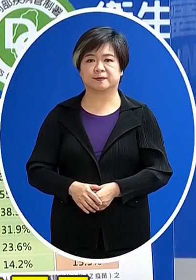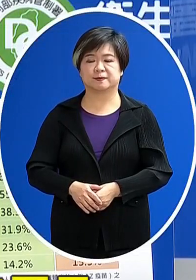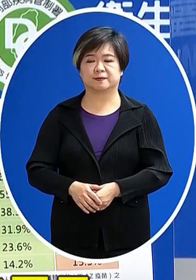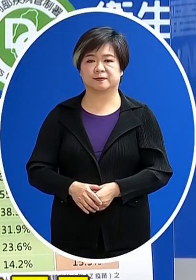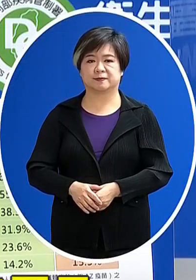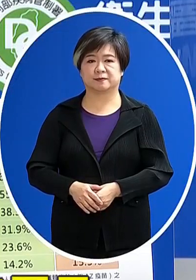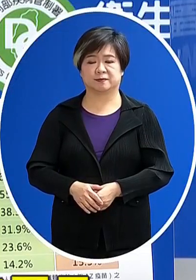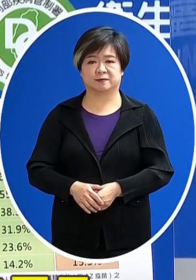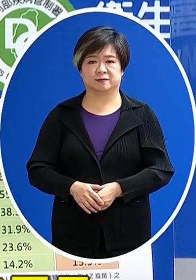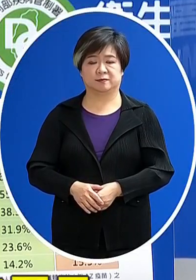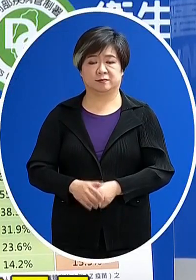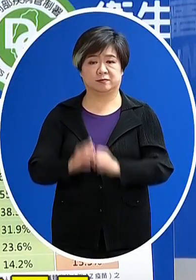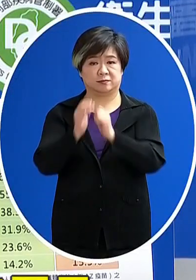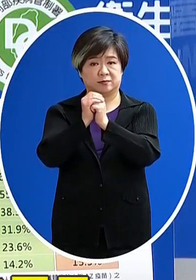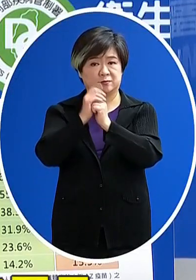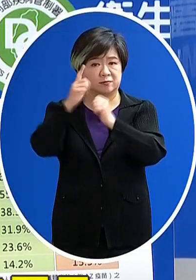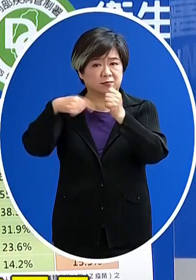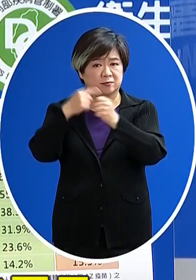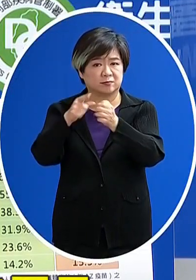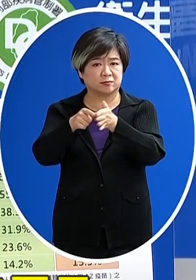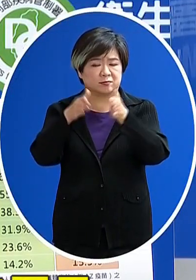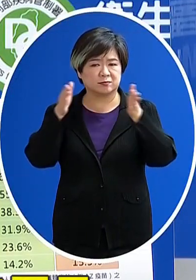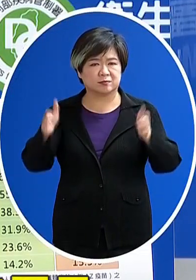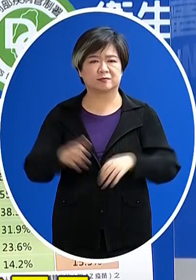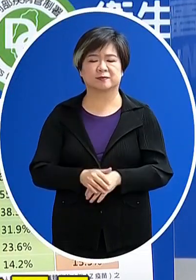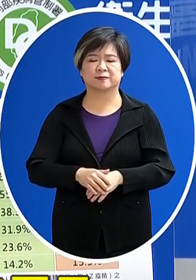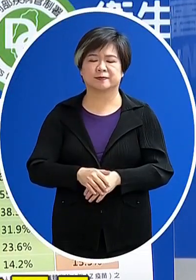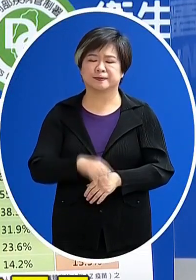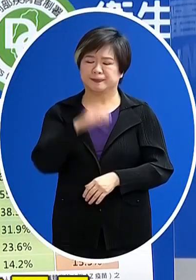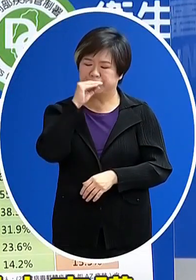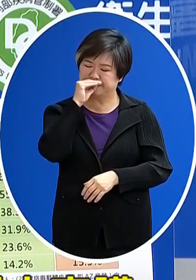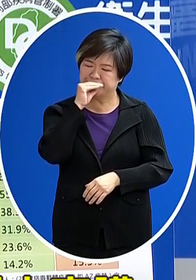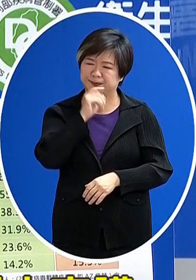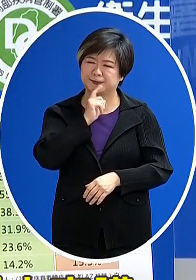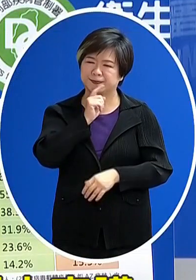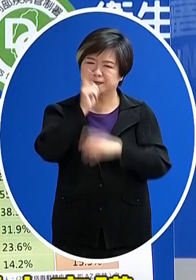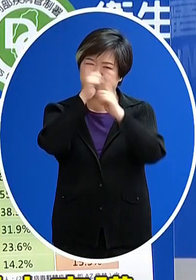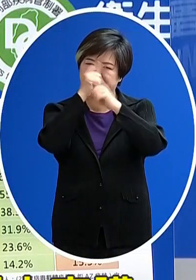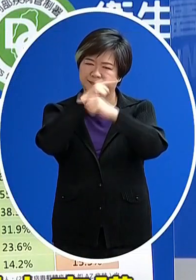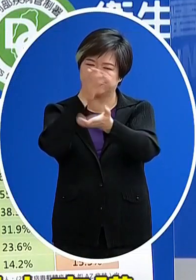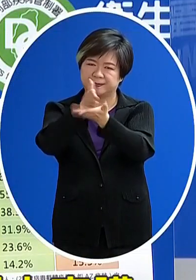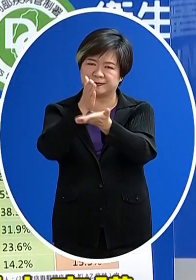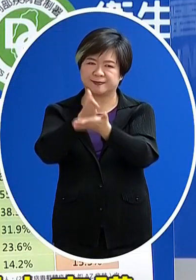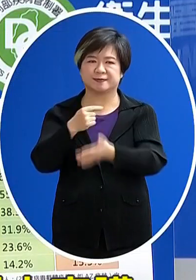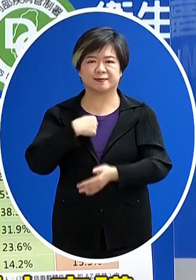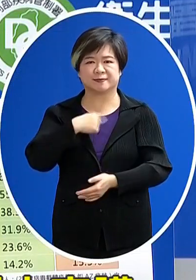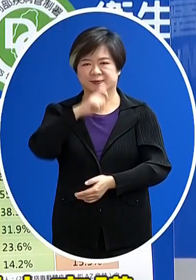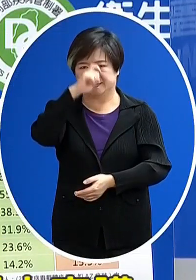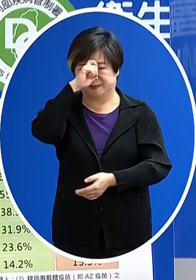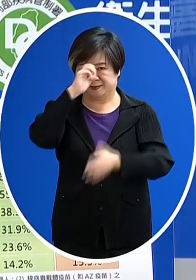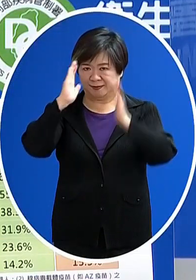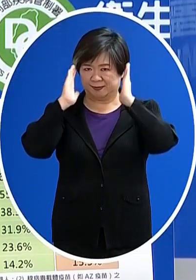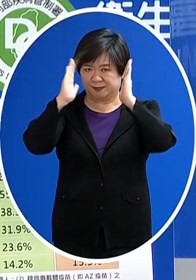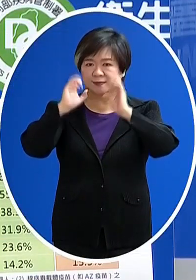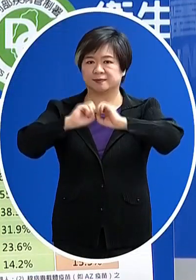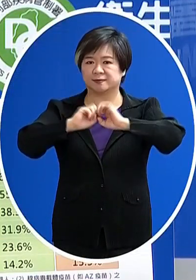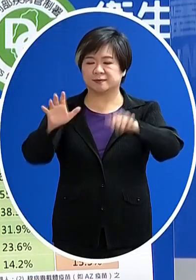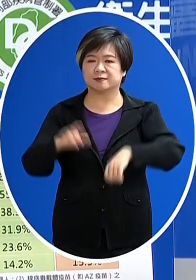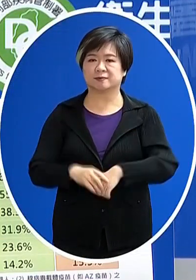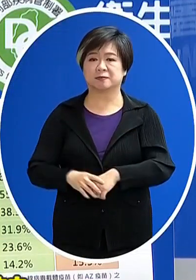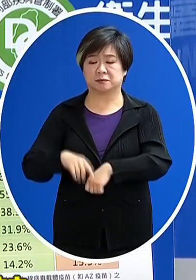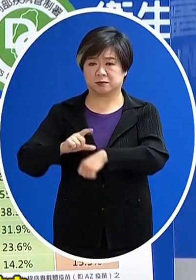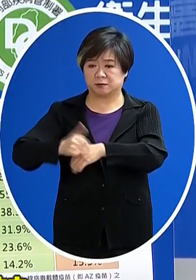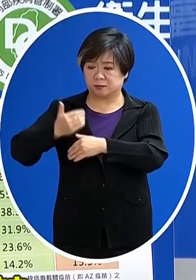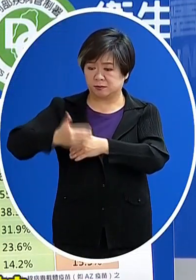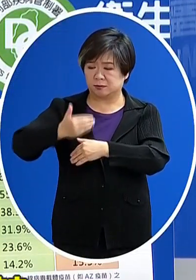对，大家还是过年期间还是不要口出恶言的不过就是我要还是要很严正的跟大家讲相关的一些时序，我